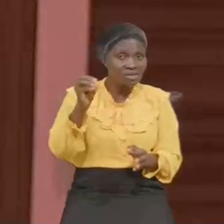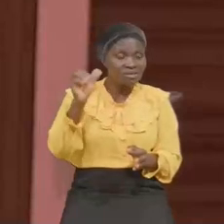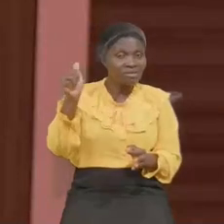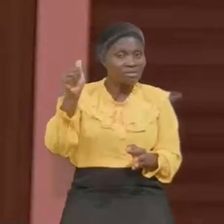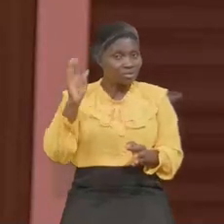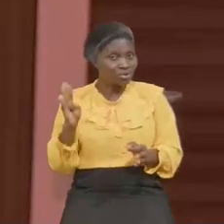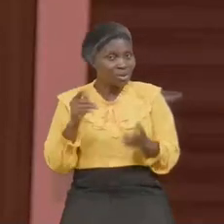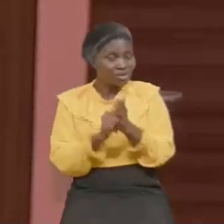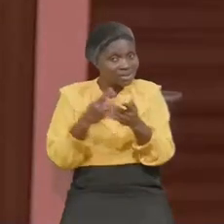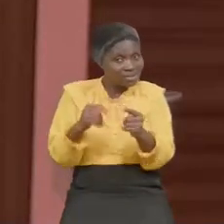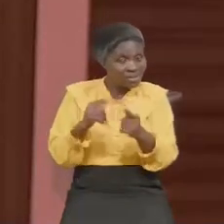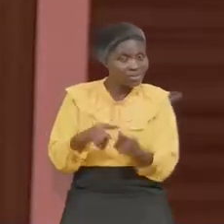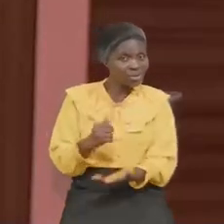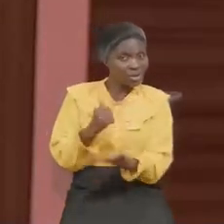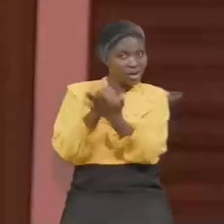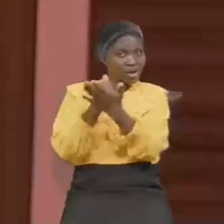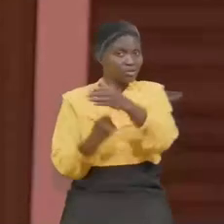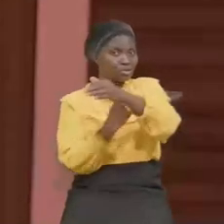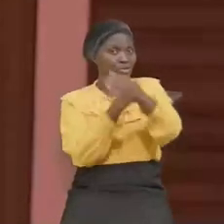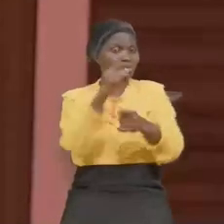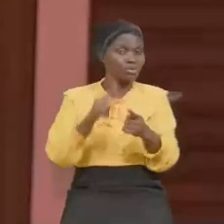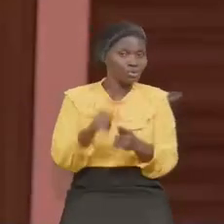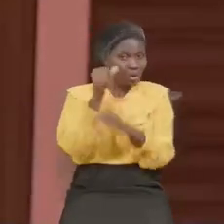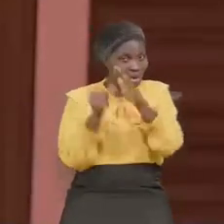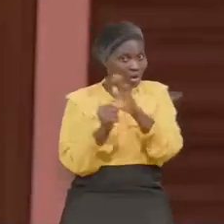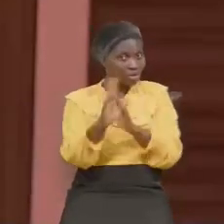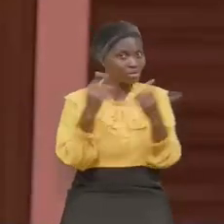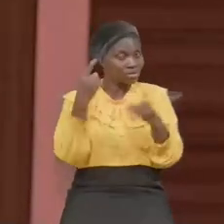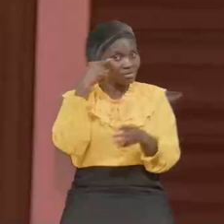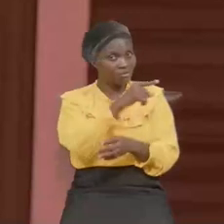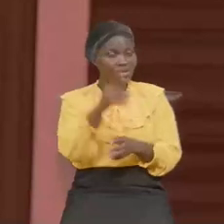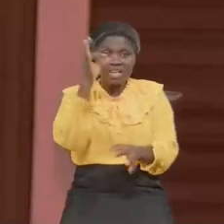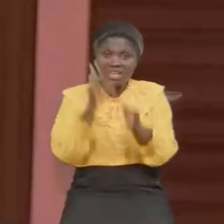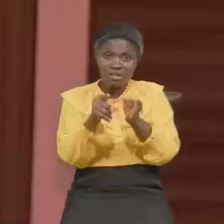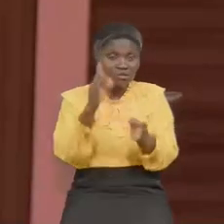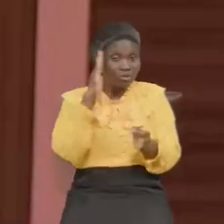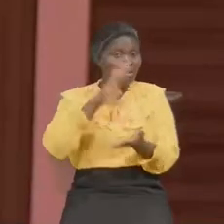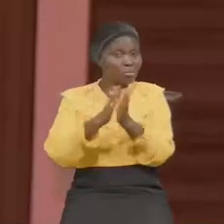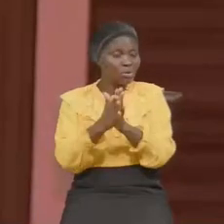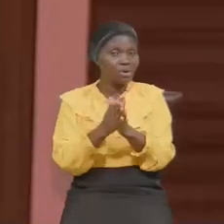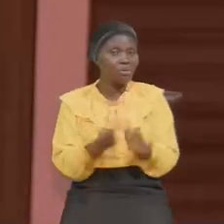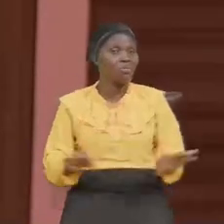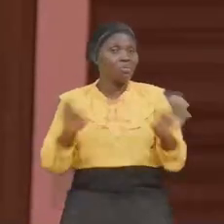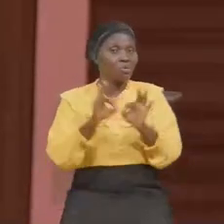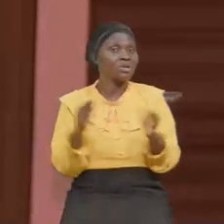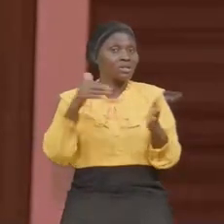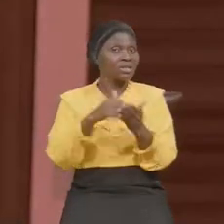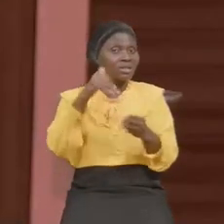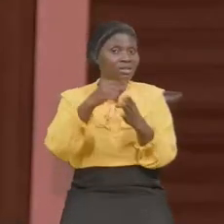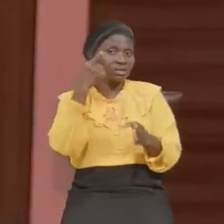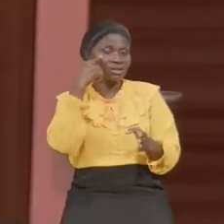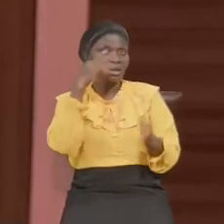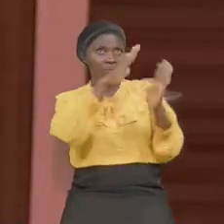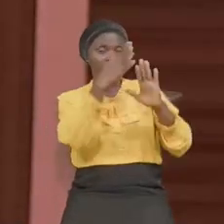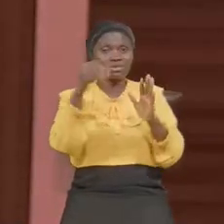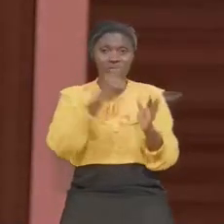le couvrir pour toi, si tu veux être digne une fois encore, aux yeux de Dieu, tu dois te lever dans la